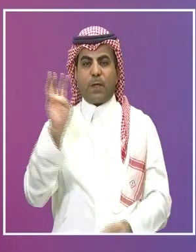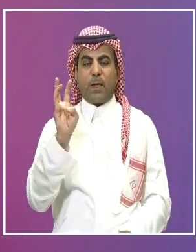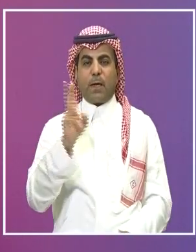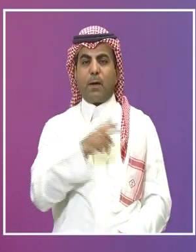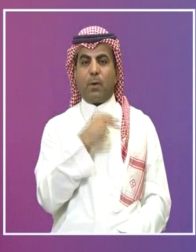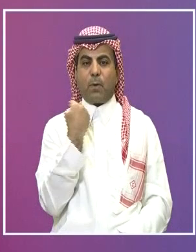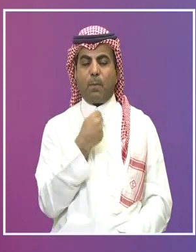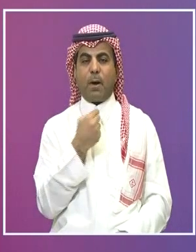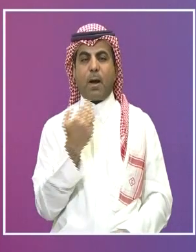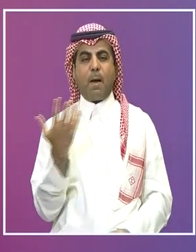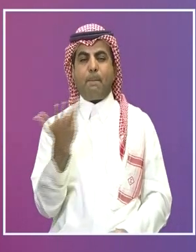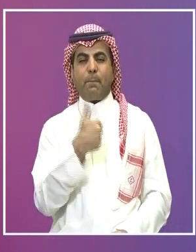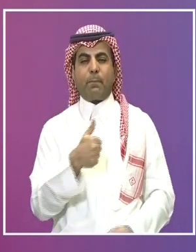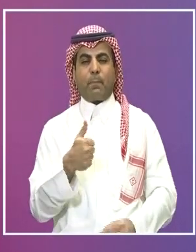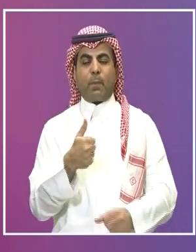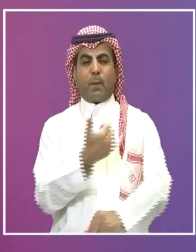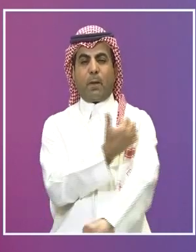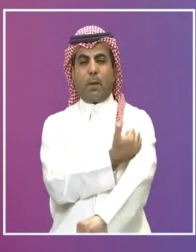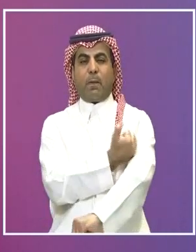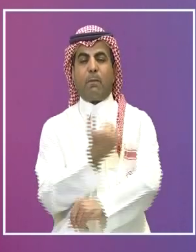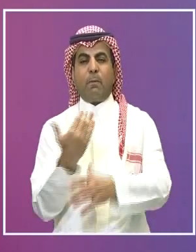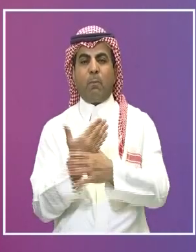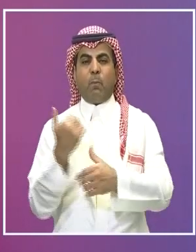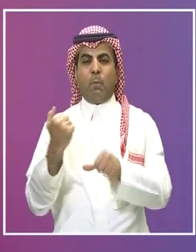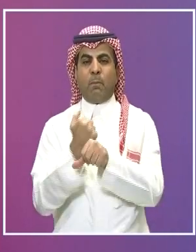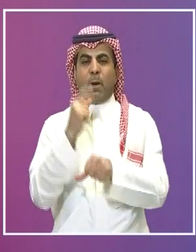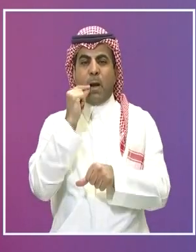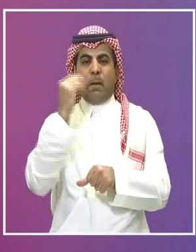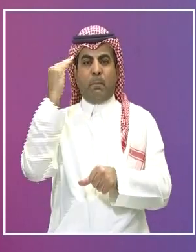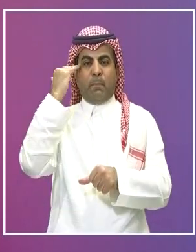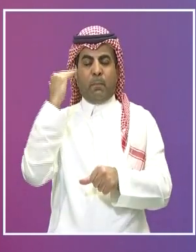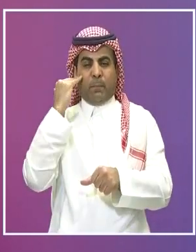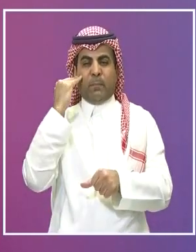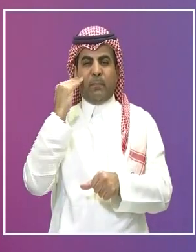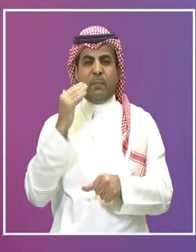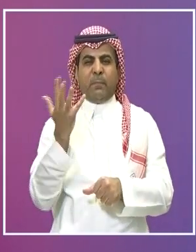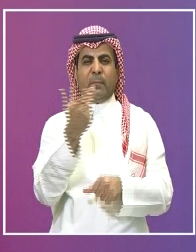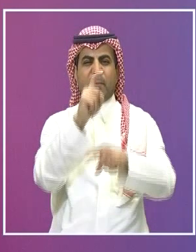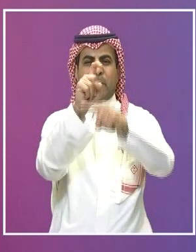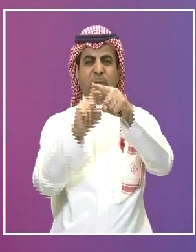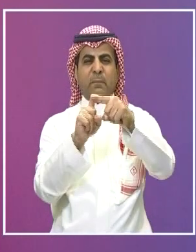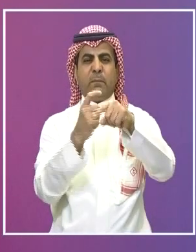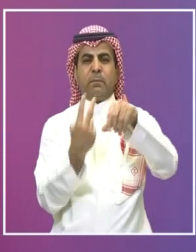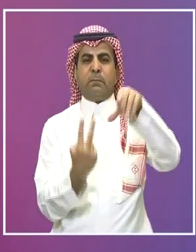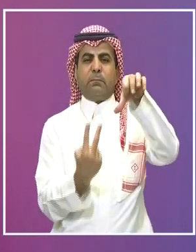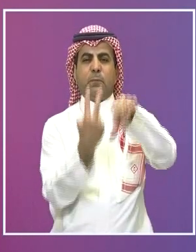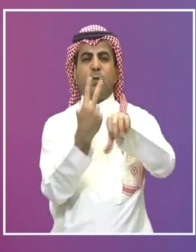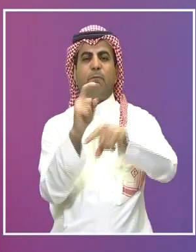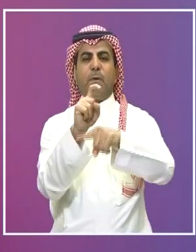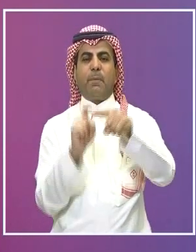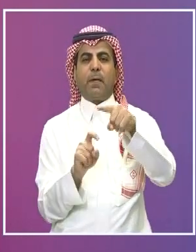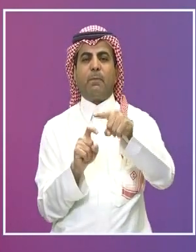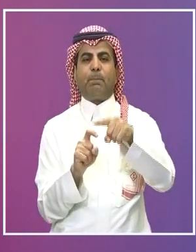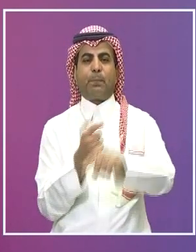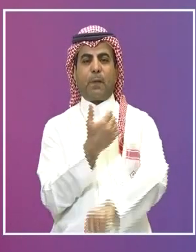العام والخاص تشكل نسبة المحصنين من موظفات وموظفين القطاع العام نسبة 97% من إجمالي